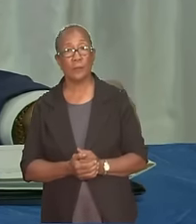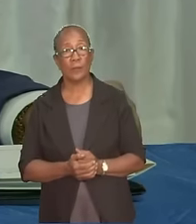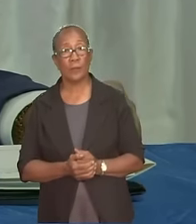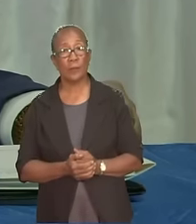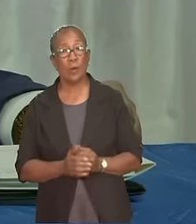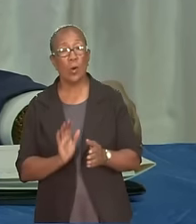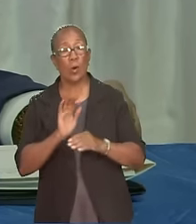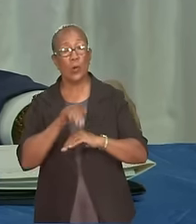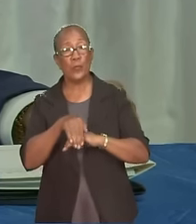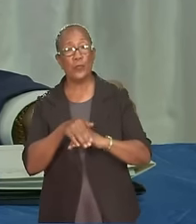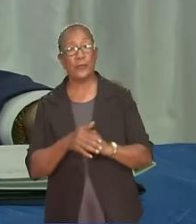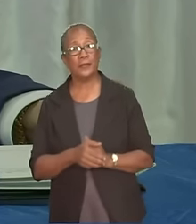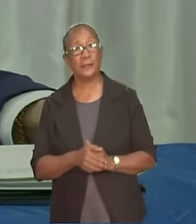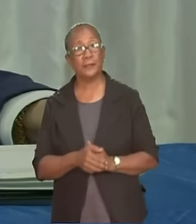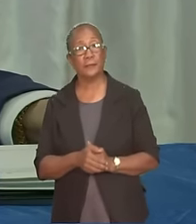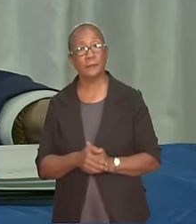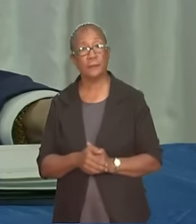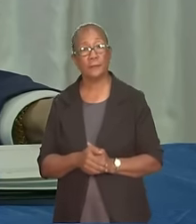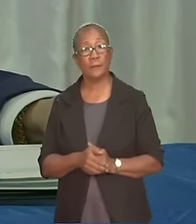wat betreft